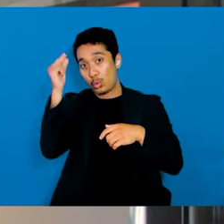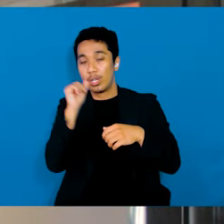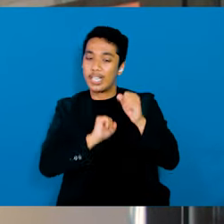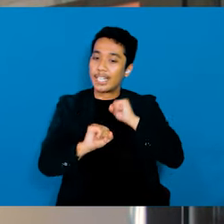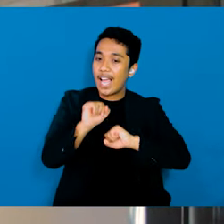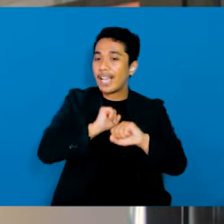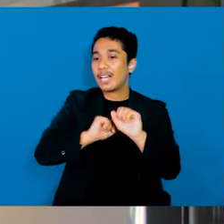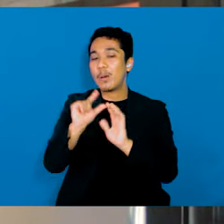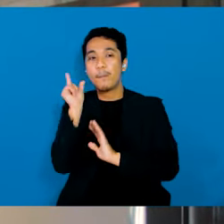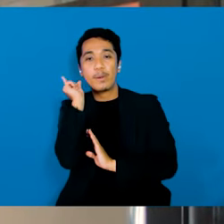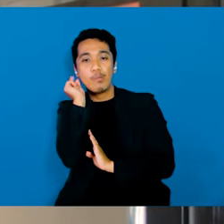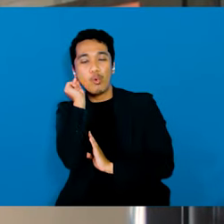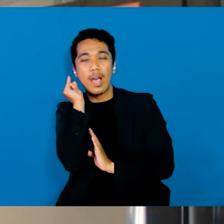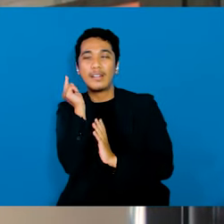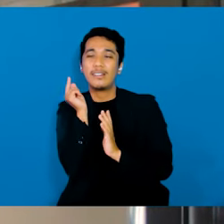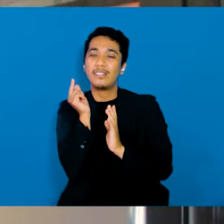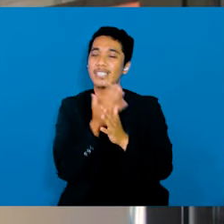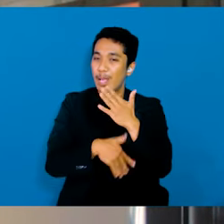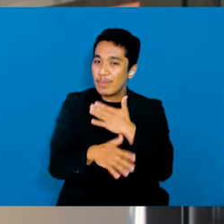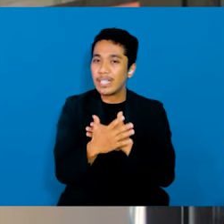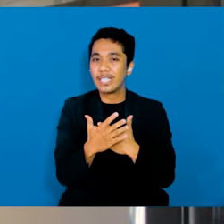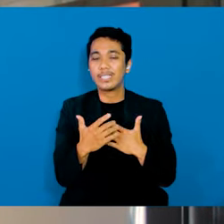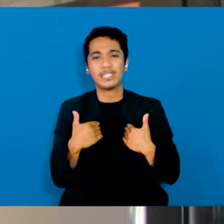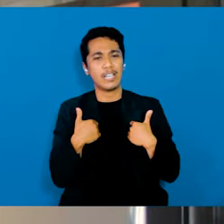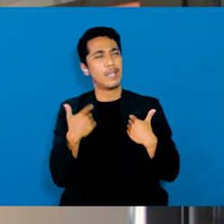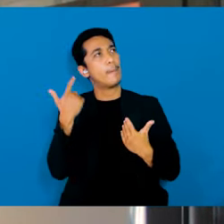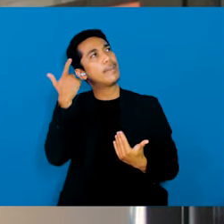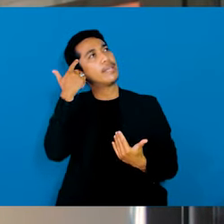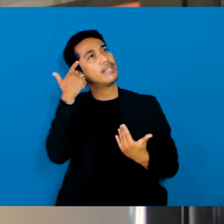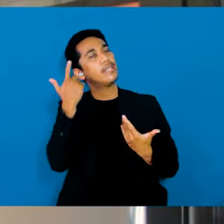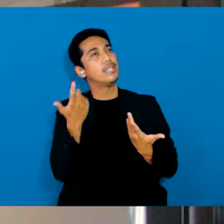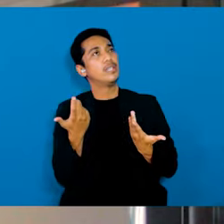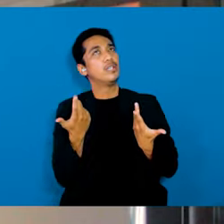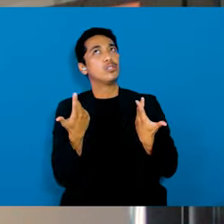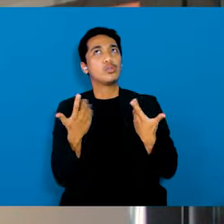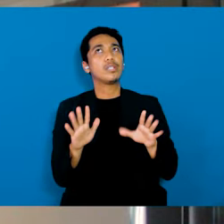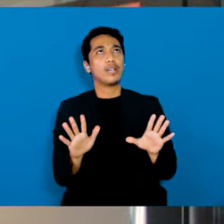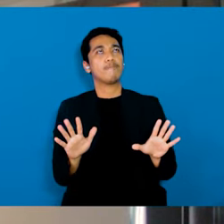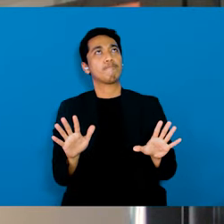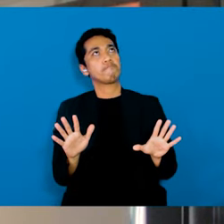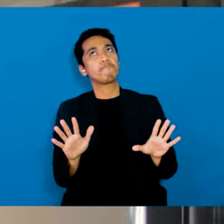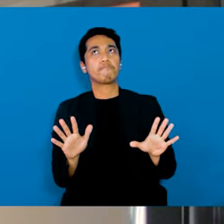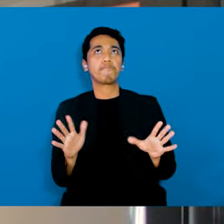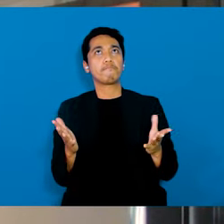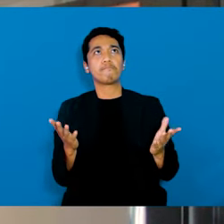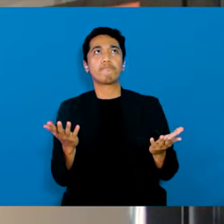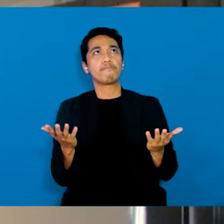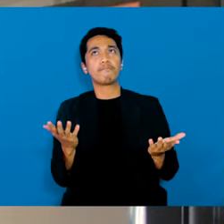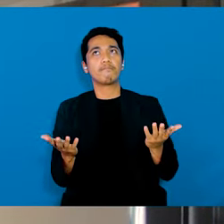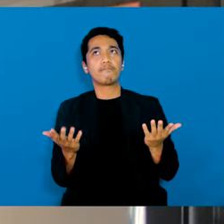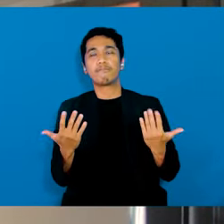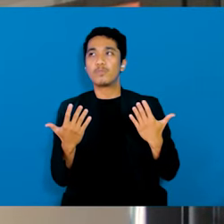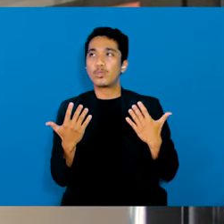untuk gerakan perempuan, apalagi perempuan dengan disabilitas, saya kira sudah